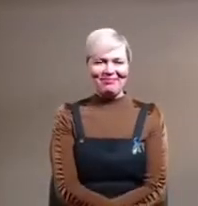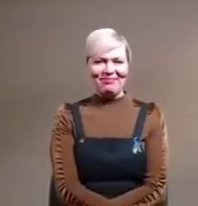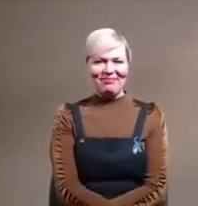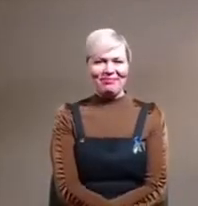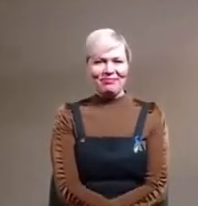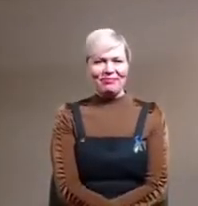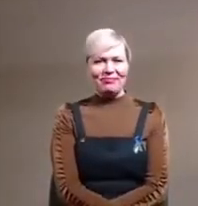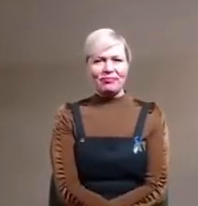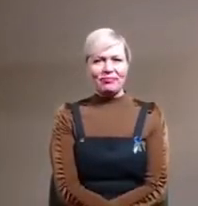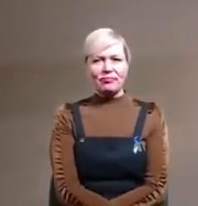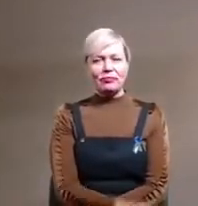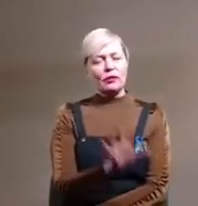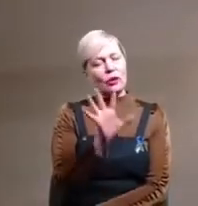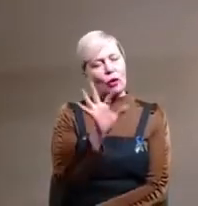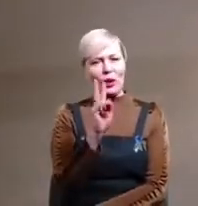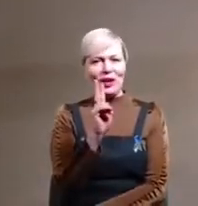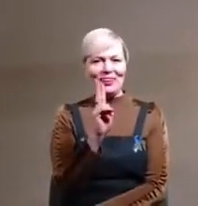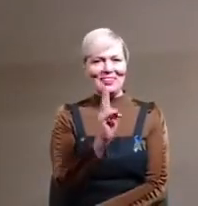Окей.